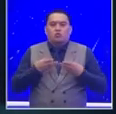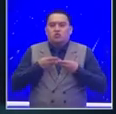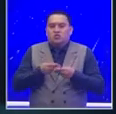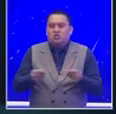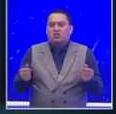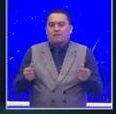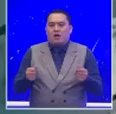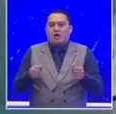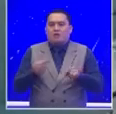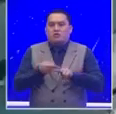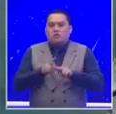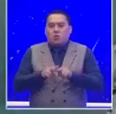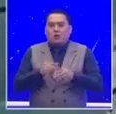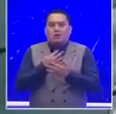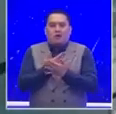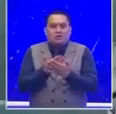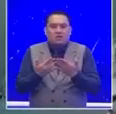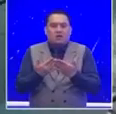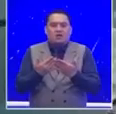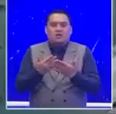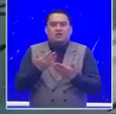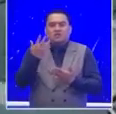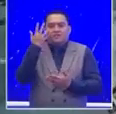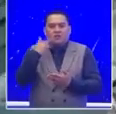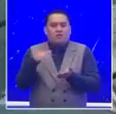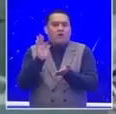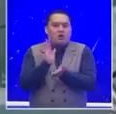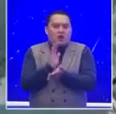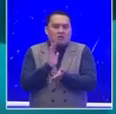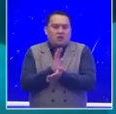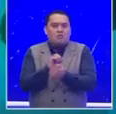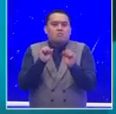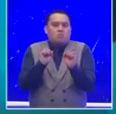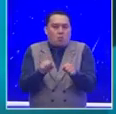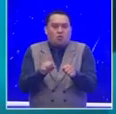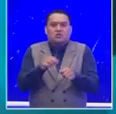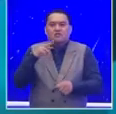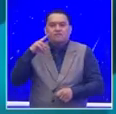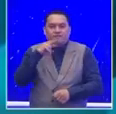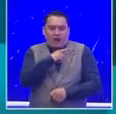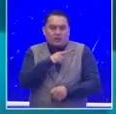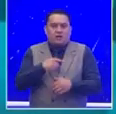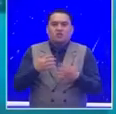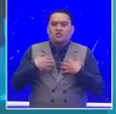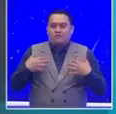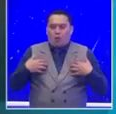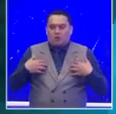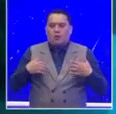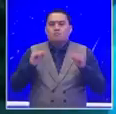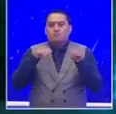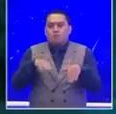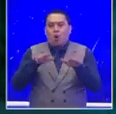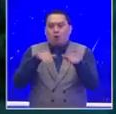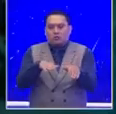также влияют на морское биоразнообразие. Даже световое загрязнение побережья может наносить вред мелким морским животным. По